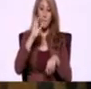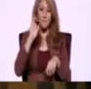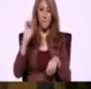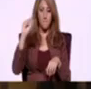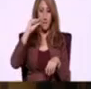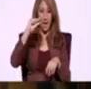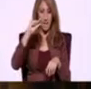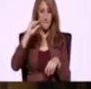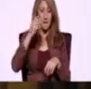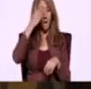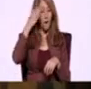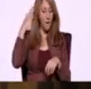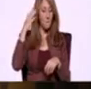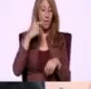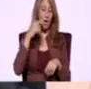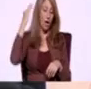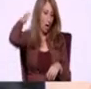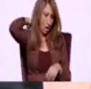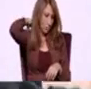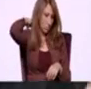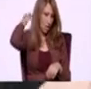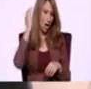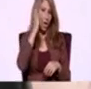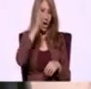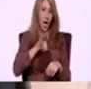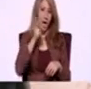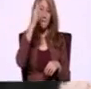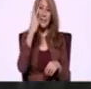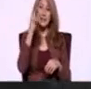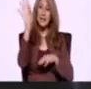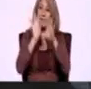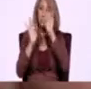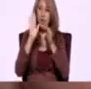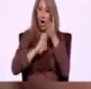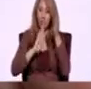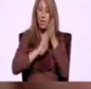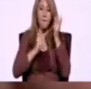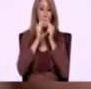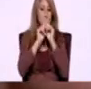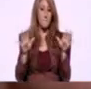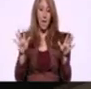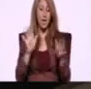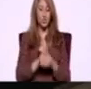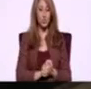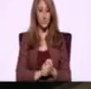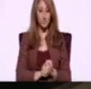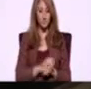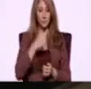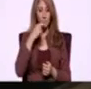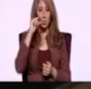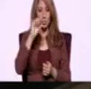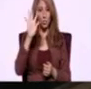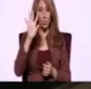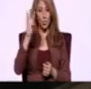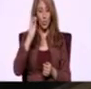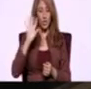استشاري علاج آلام العمود الفقري سيجري 2 شهريا لحالات البرنامج. وسيجري أيضا الدكتور هشام العناني